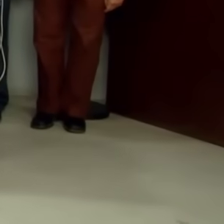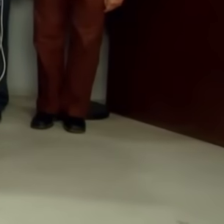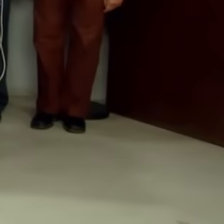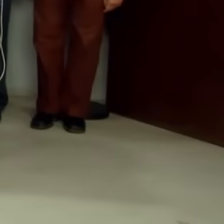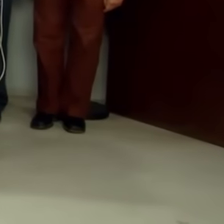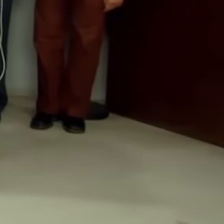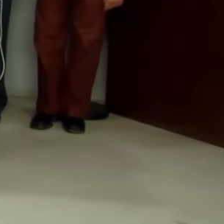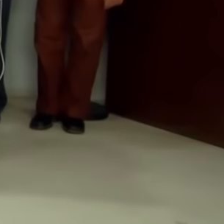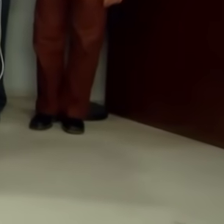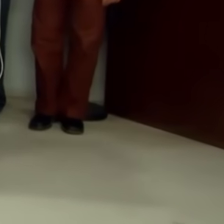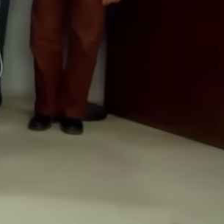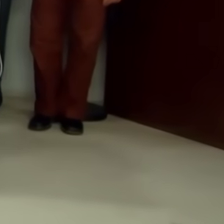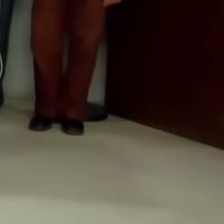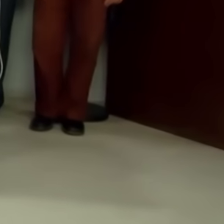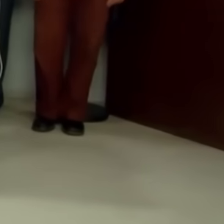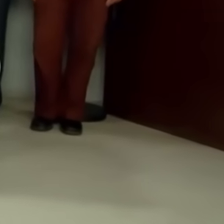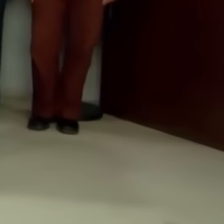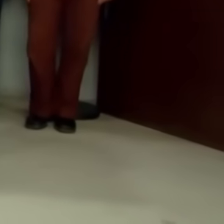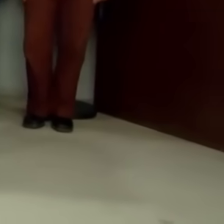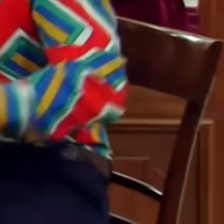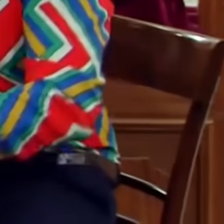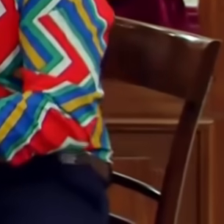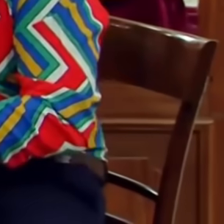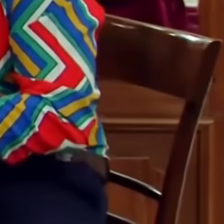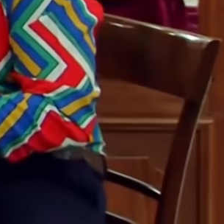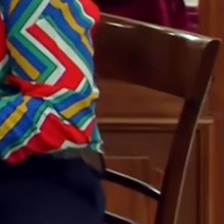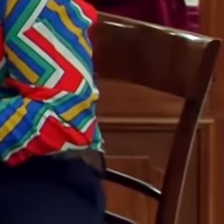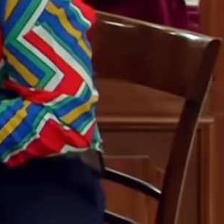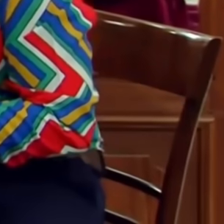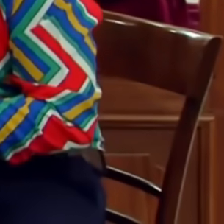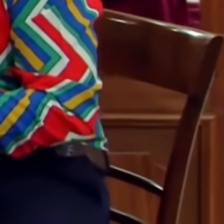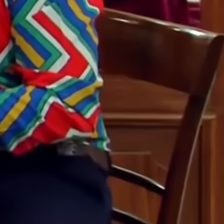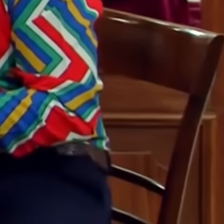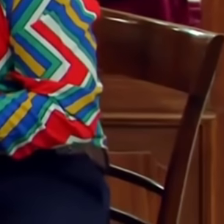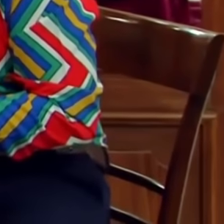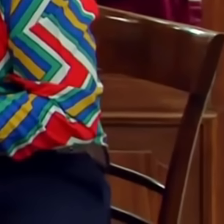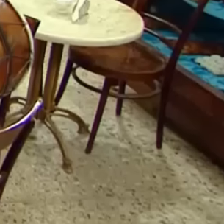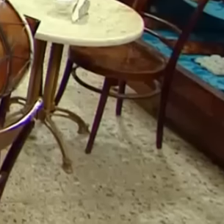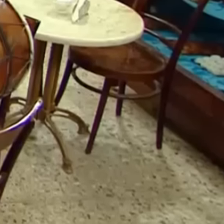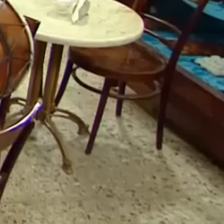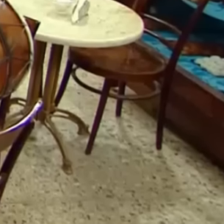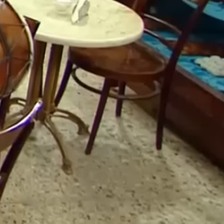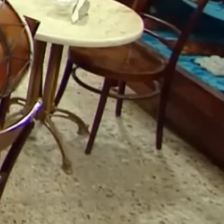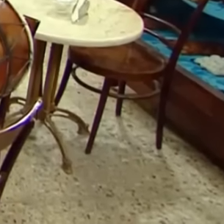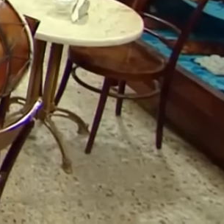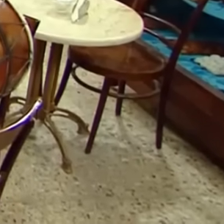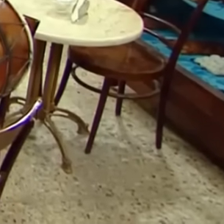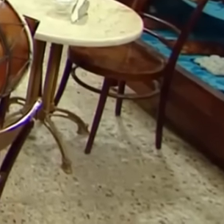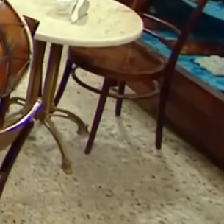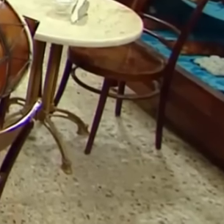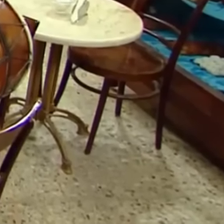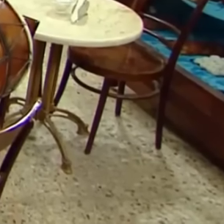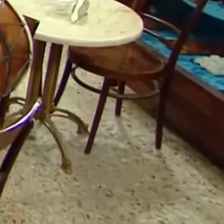Dolabın içine bakıp geri kapattı. Çağatay ve Şahin pastanede. Defter kitaplara gömülmüşler. Davul